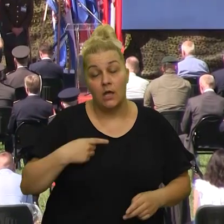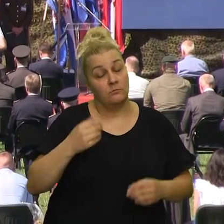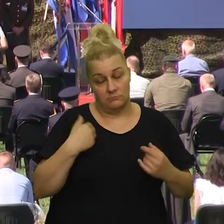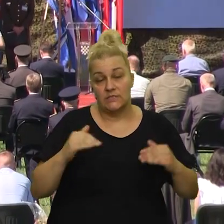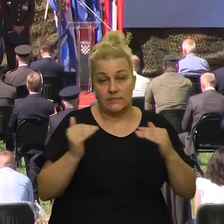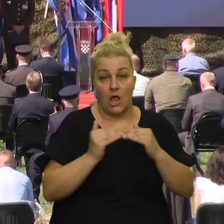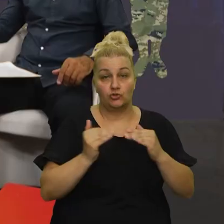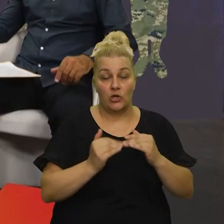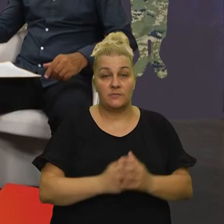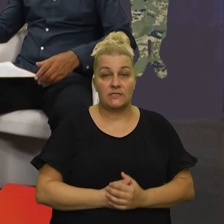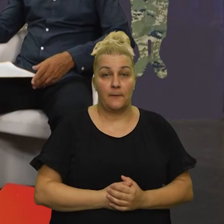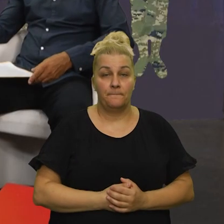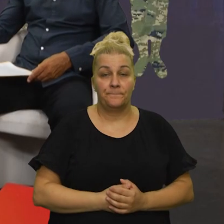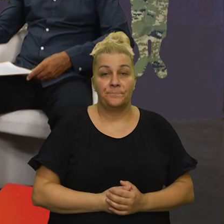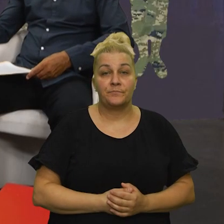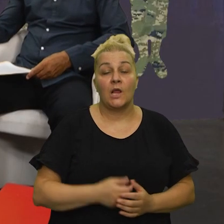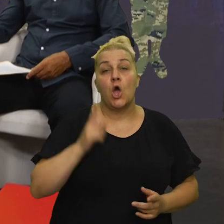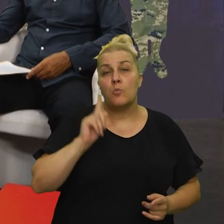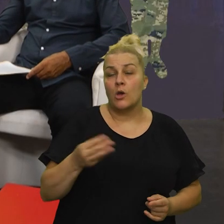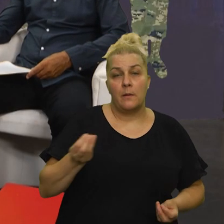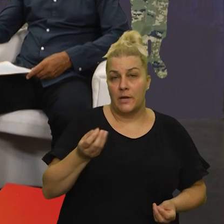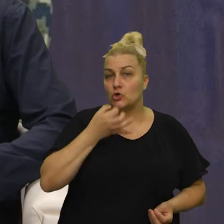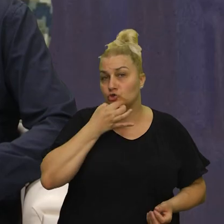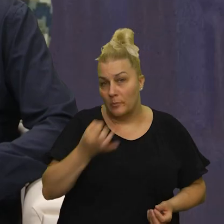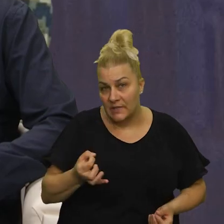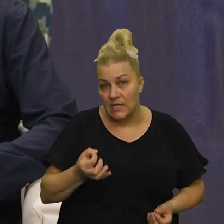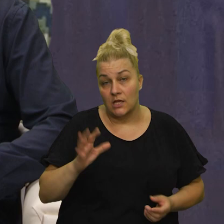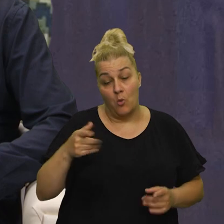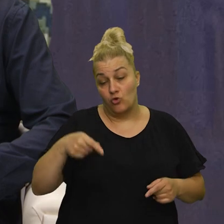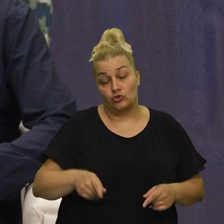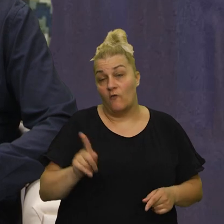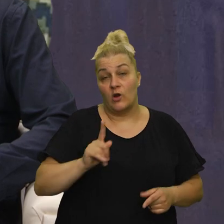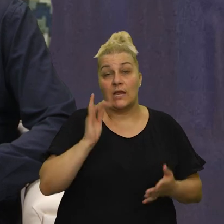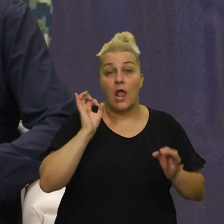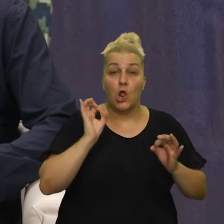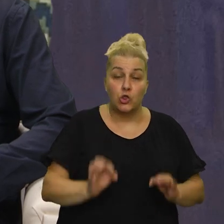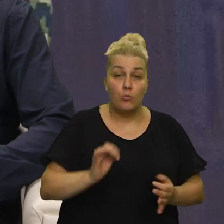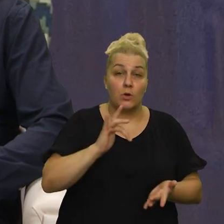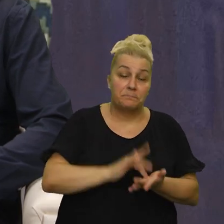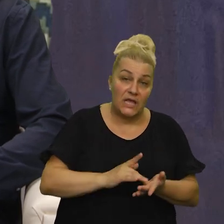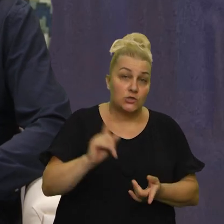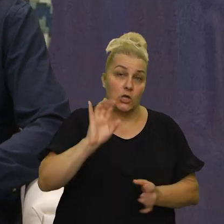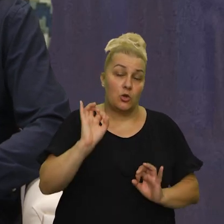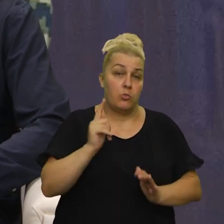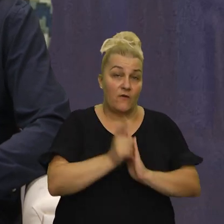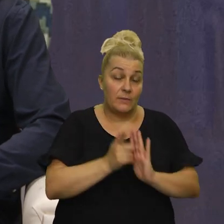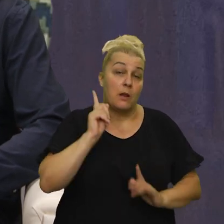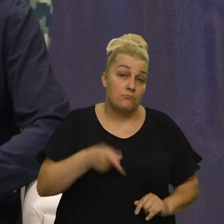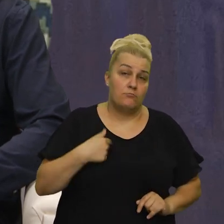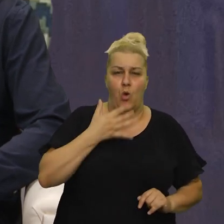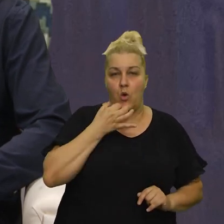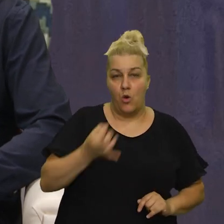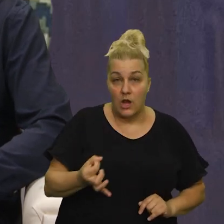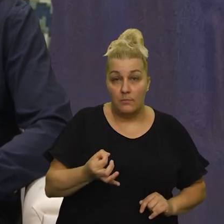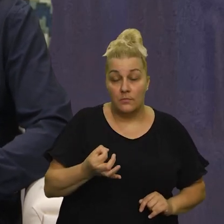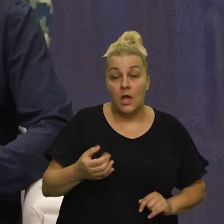Slažem se, apsolutno se slažem s tim. Moram vas nešto upitati, mada nije možda ni mjesto, ni vrijeme, ali evo, zaista vas moram upitati.